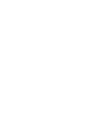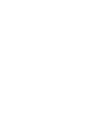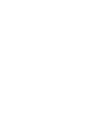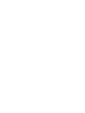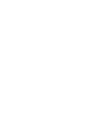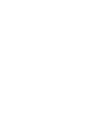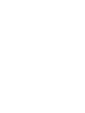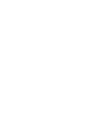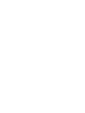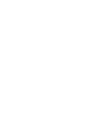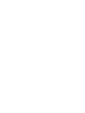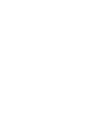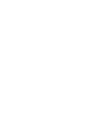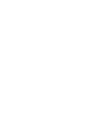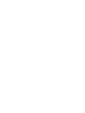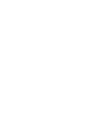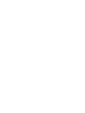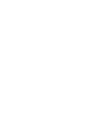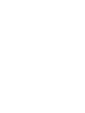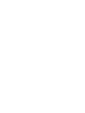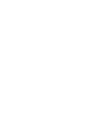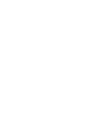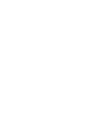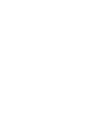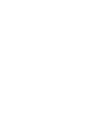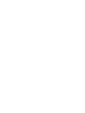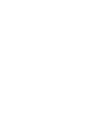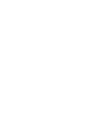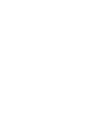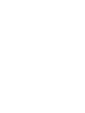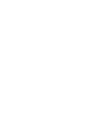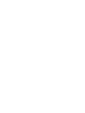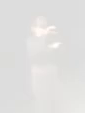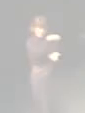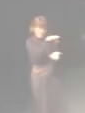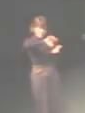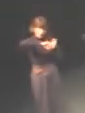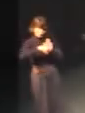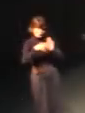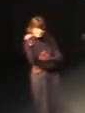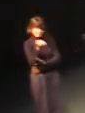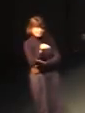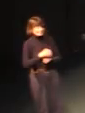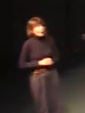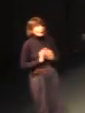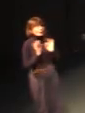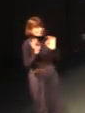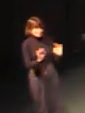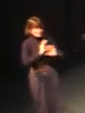devrait encore renforcer se prêtent polaire et qui a été adopté donc je voudrais terminer